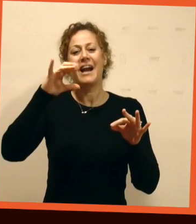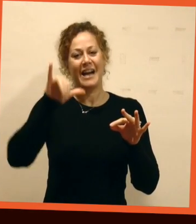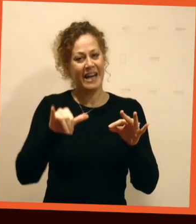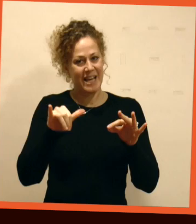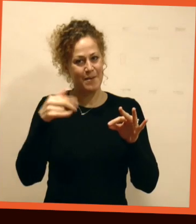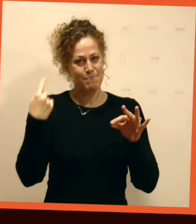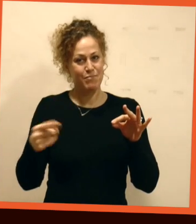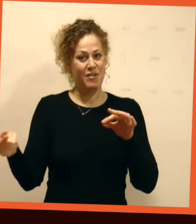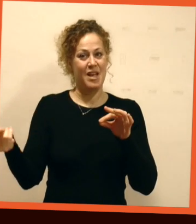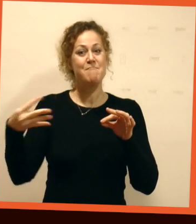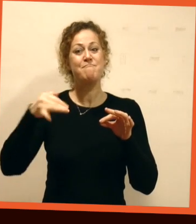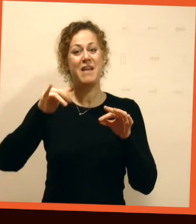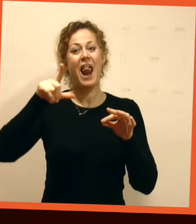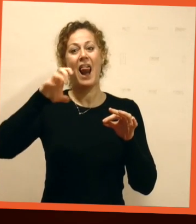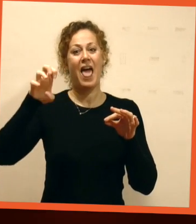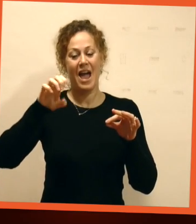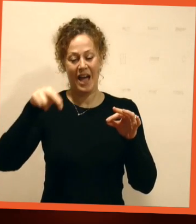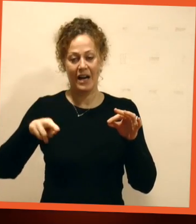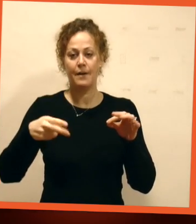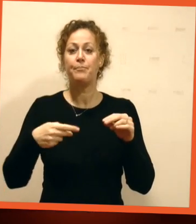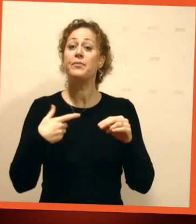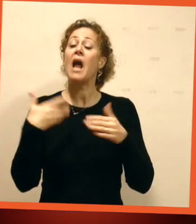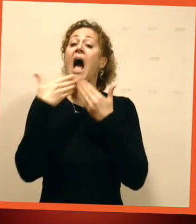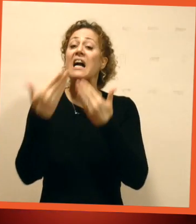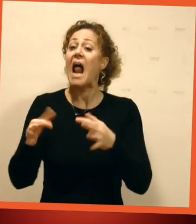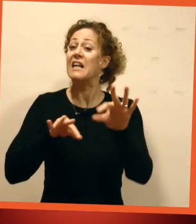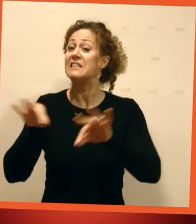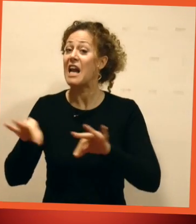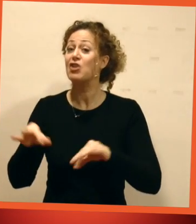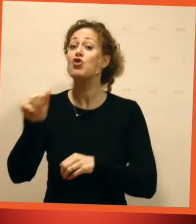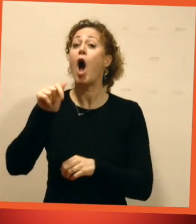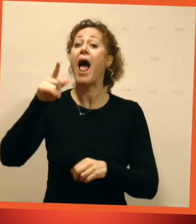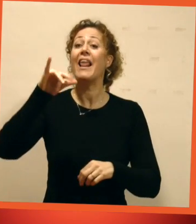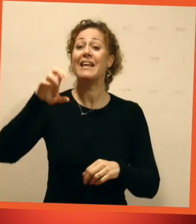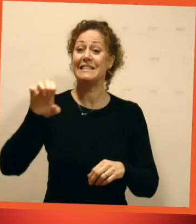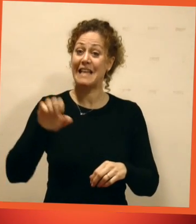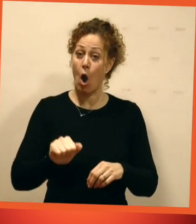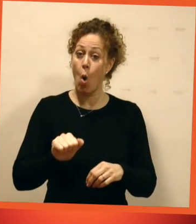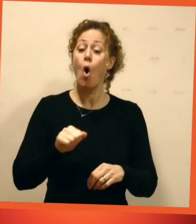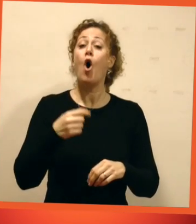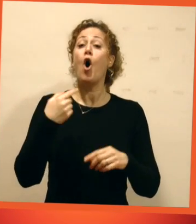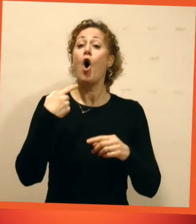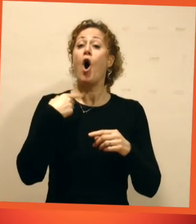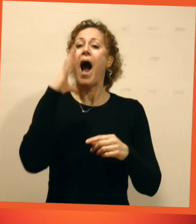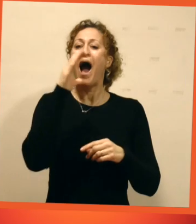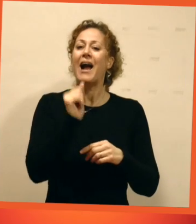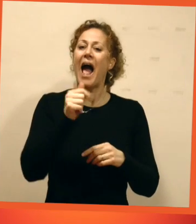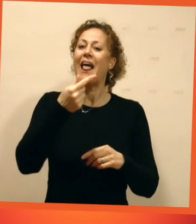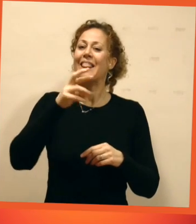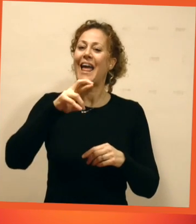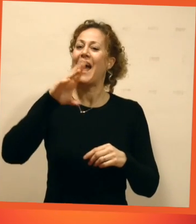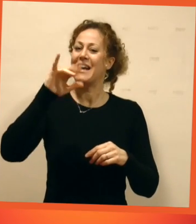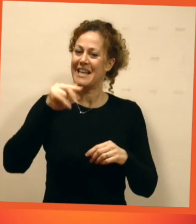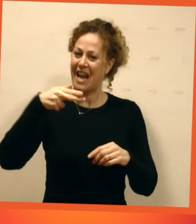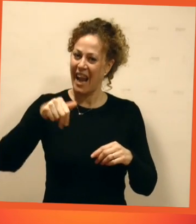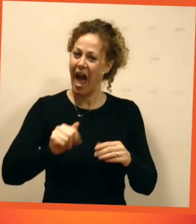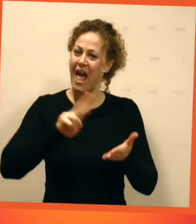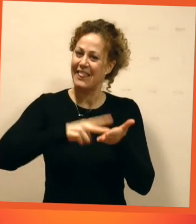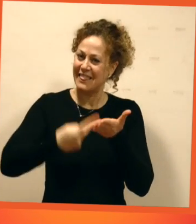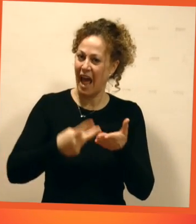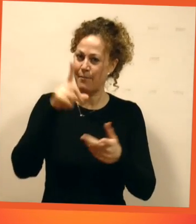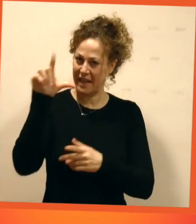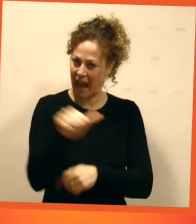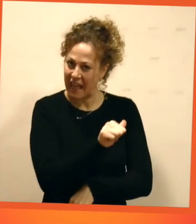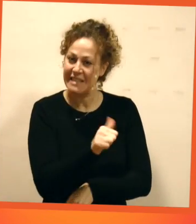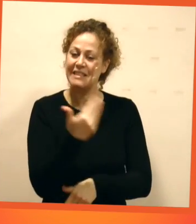saluti, ringrazio in regia Eliseo, Caterina la traduzione Liss, ringrazio i nostri ospiti, Sandra grazie. Grazie, Emma, a,